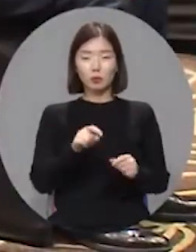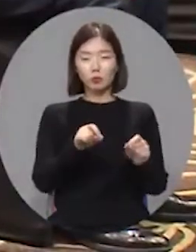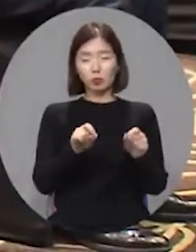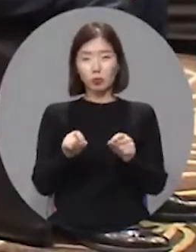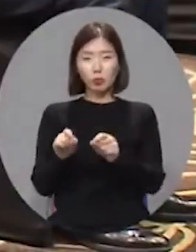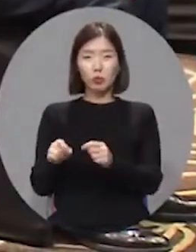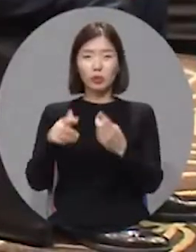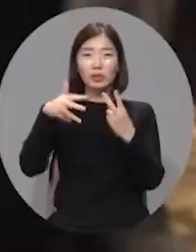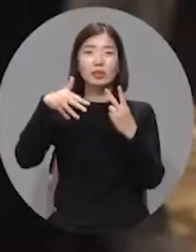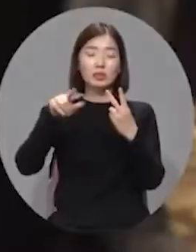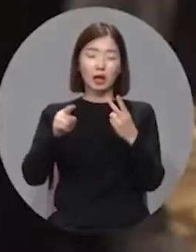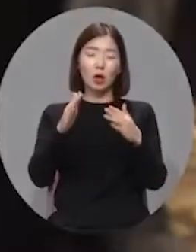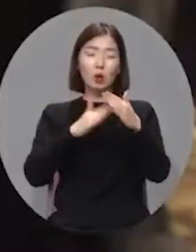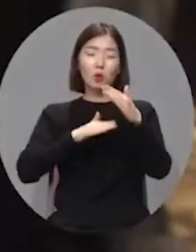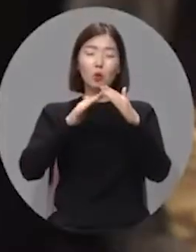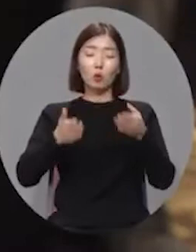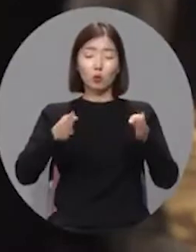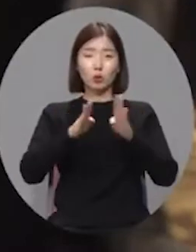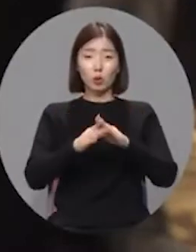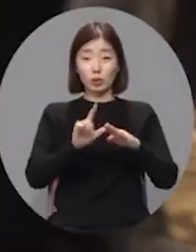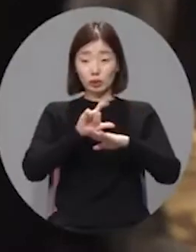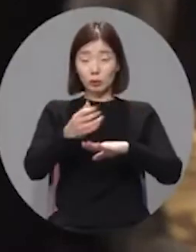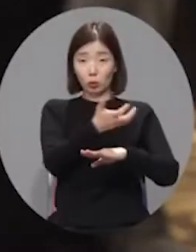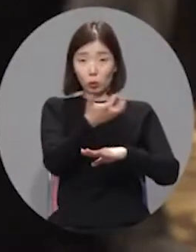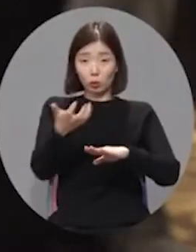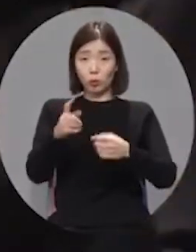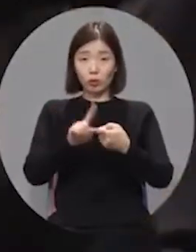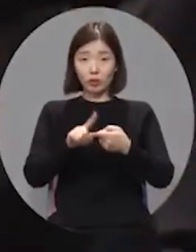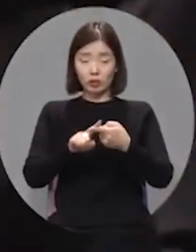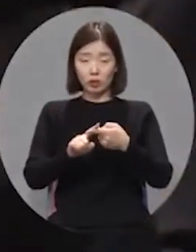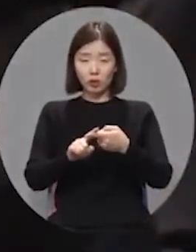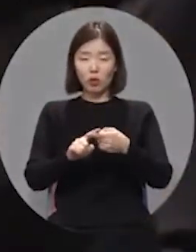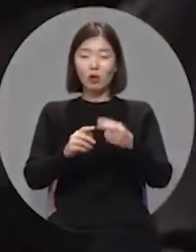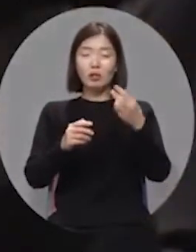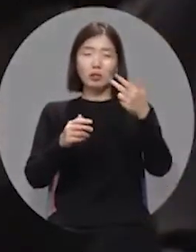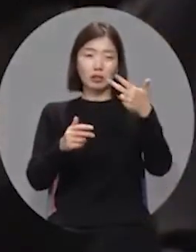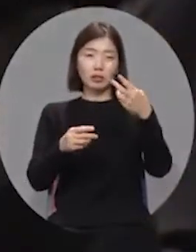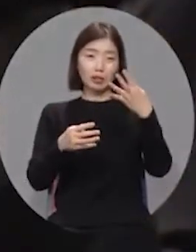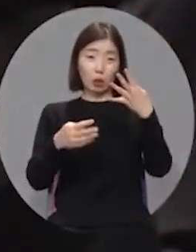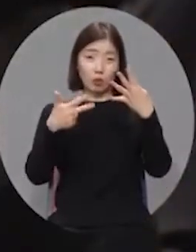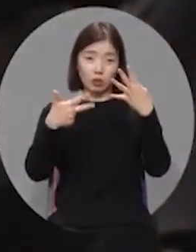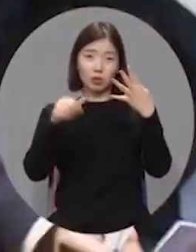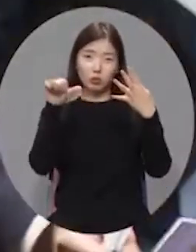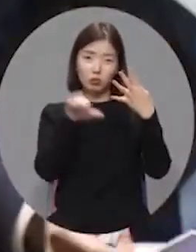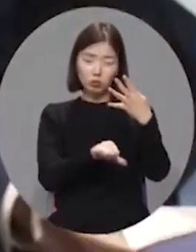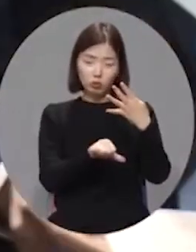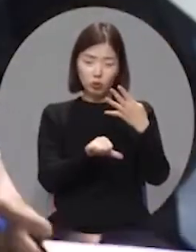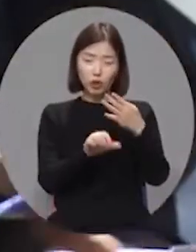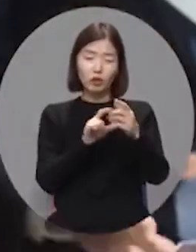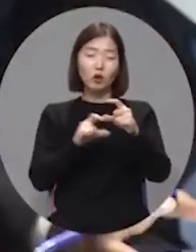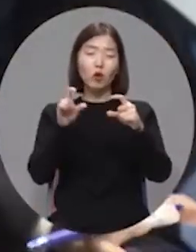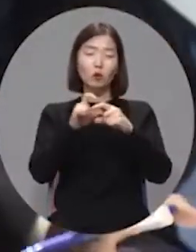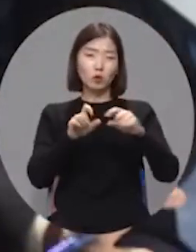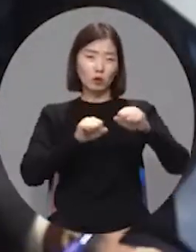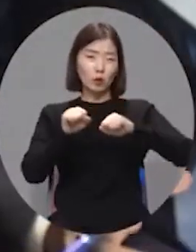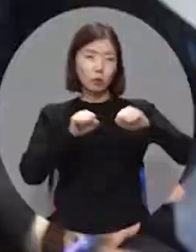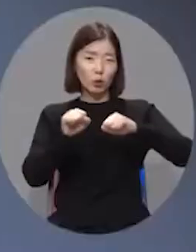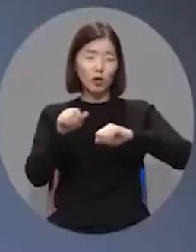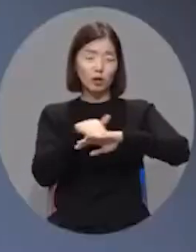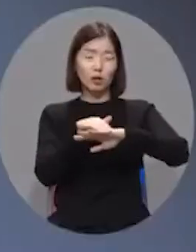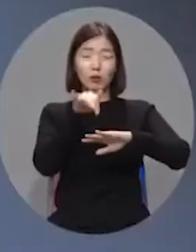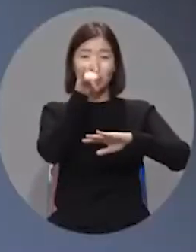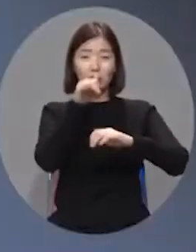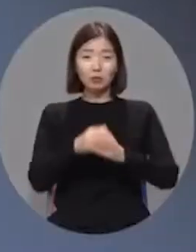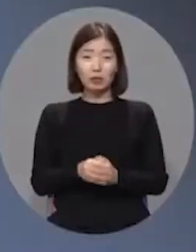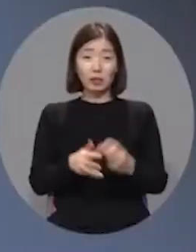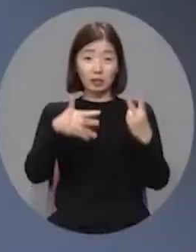지지부진했던 2차 공공기관 지방이전 추진도 재보궐선거 참패 이후 다시 군불이 지펴지는 모양새입니다.